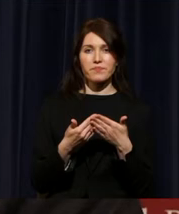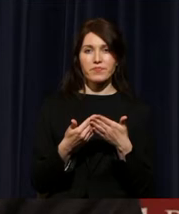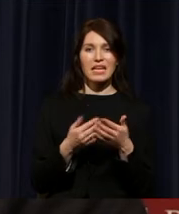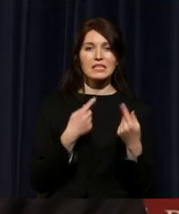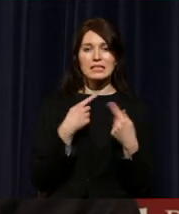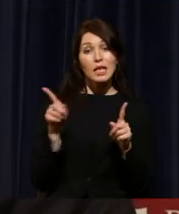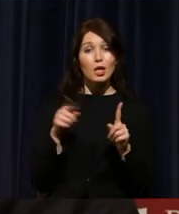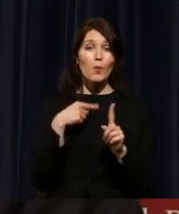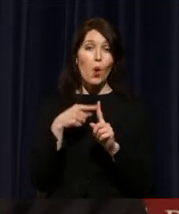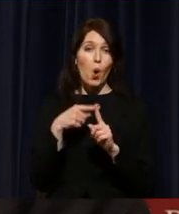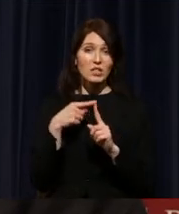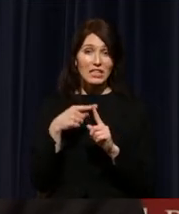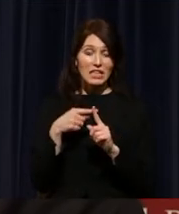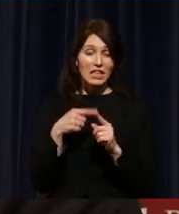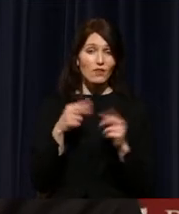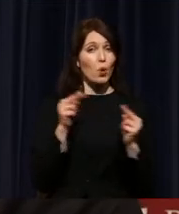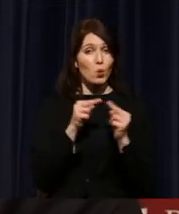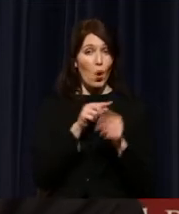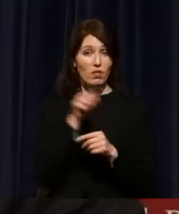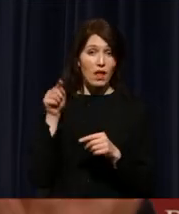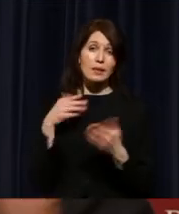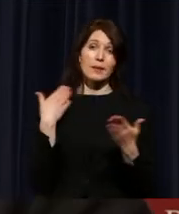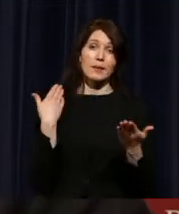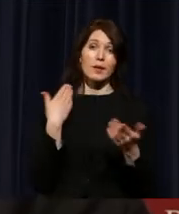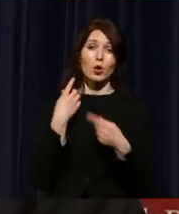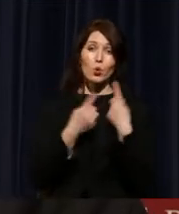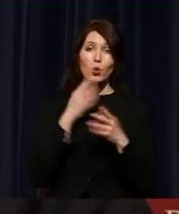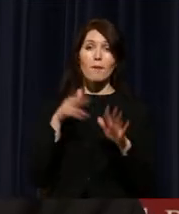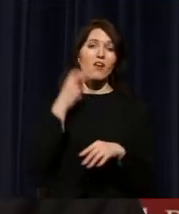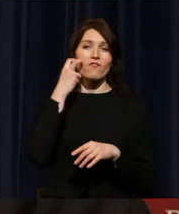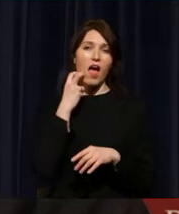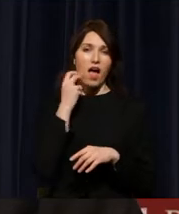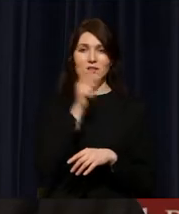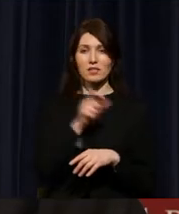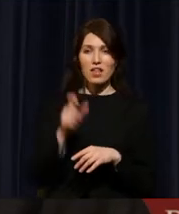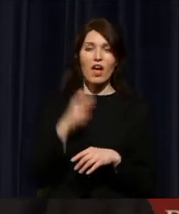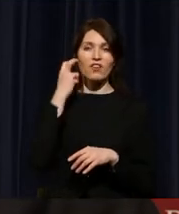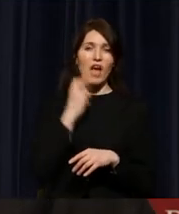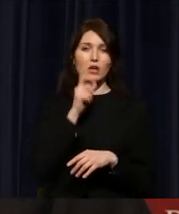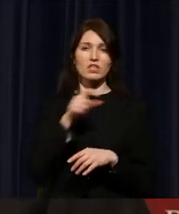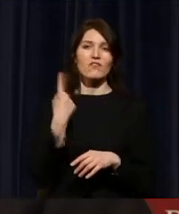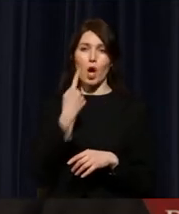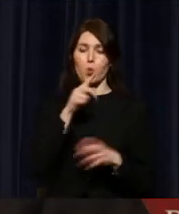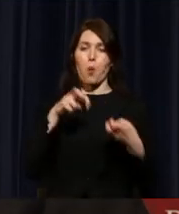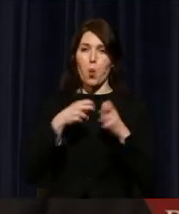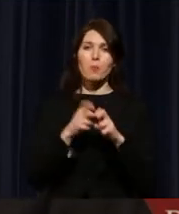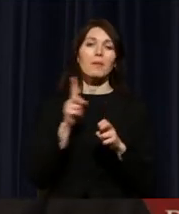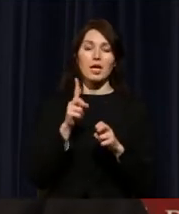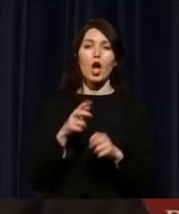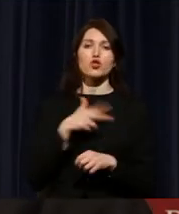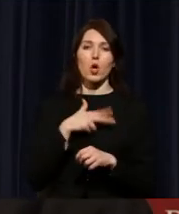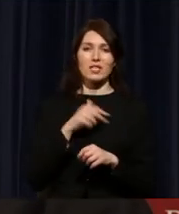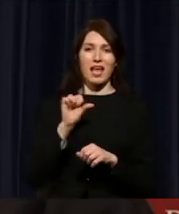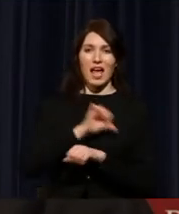citi pozitīvi kontakti, un, jo, piemēram, runājot par veciem cilvēkiem, vecu cilvēku, viena no problēmām ir sociālā